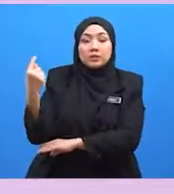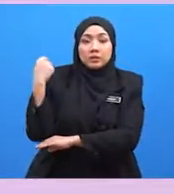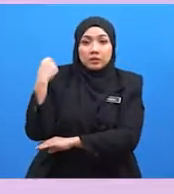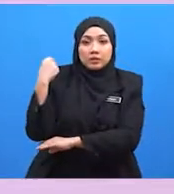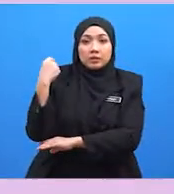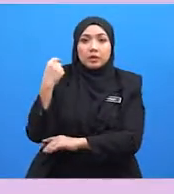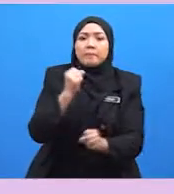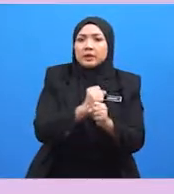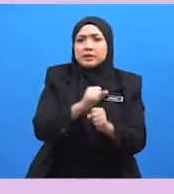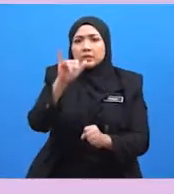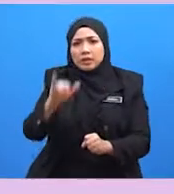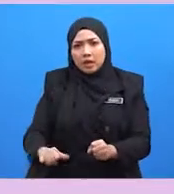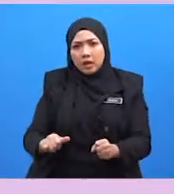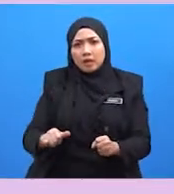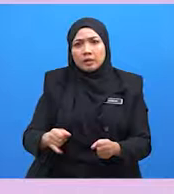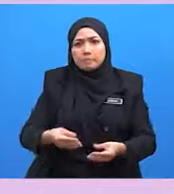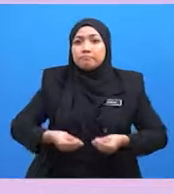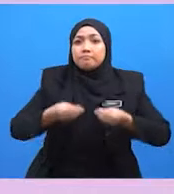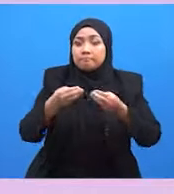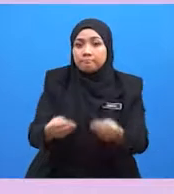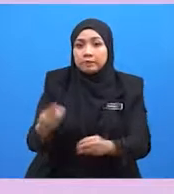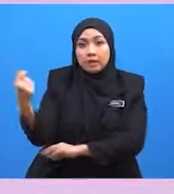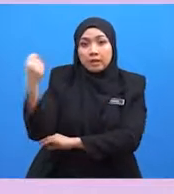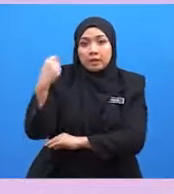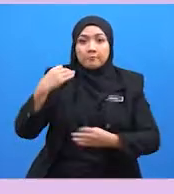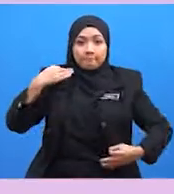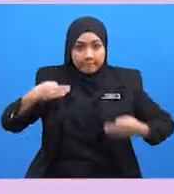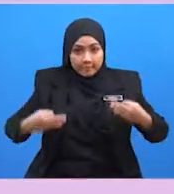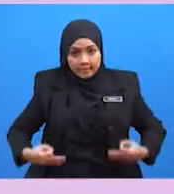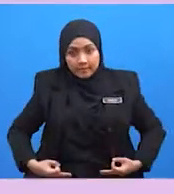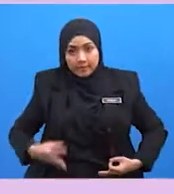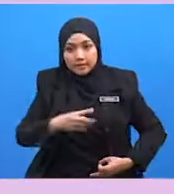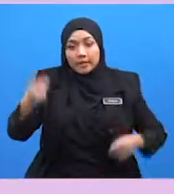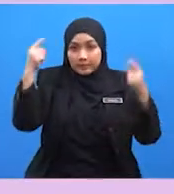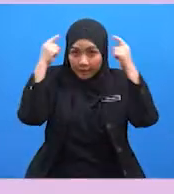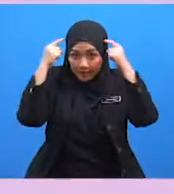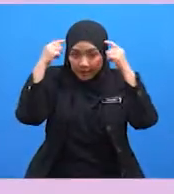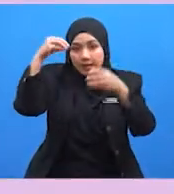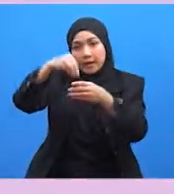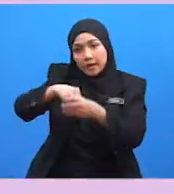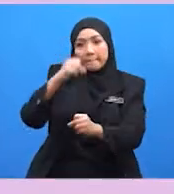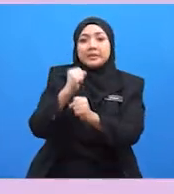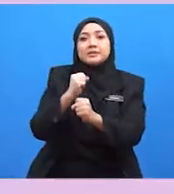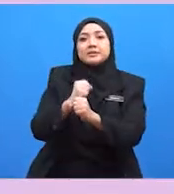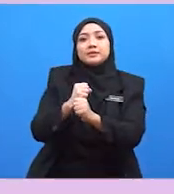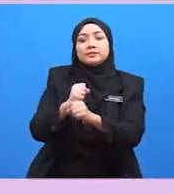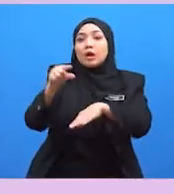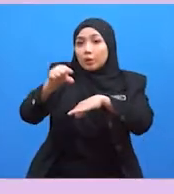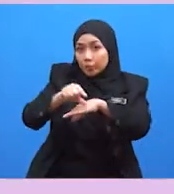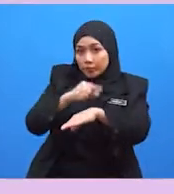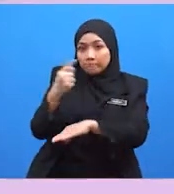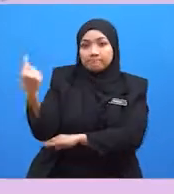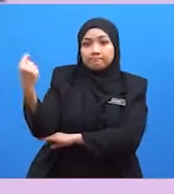tenaga fizikal dan mental dalam sesuatu pekerjaan. Guna tenaga